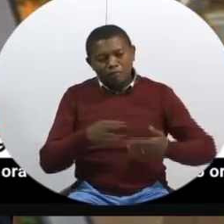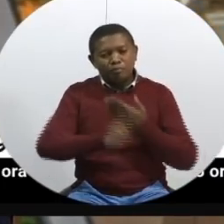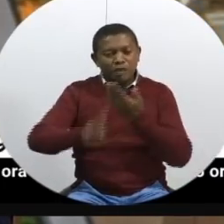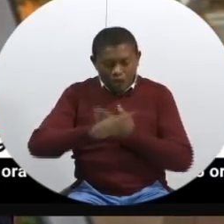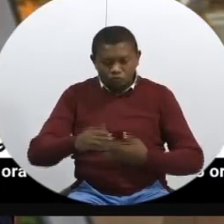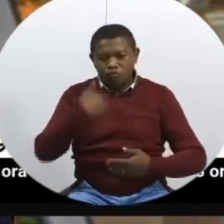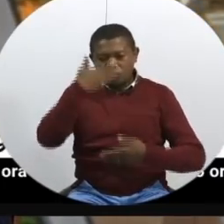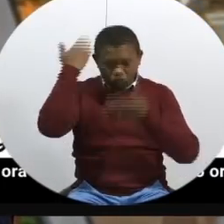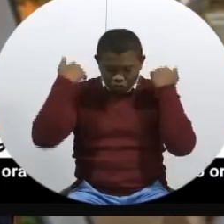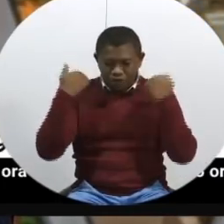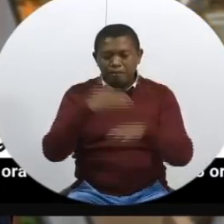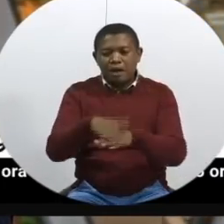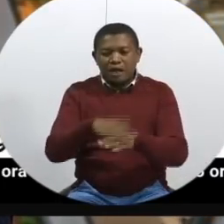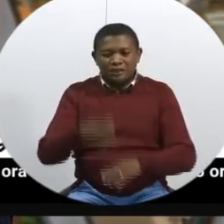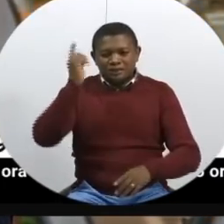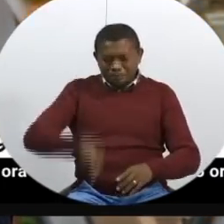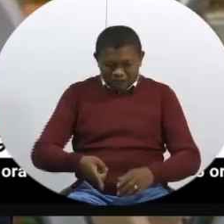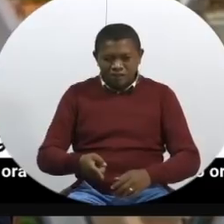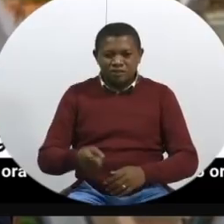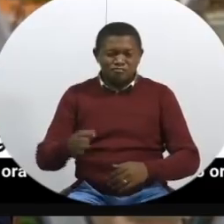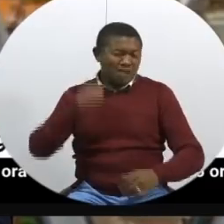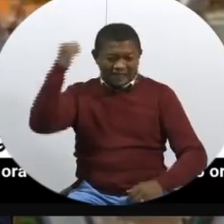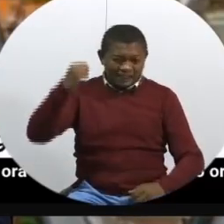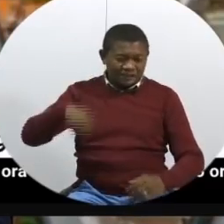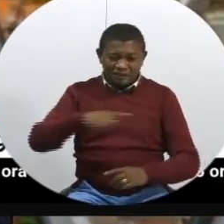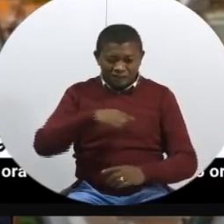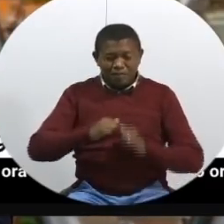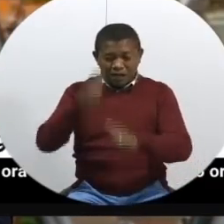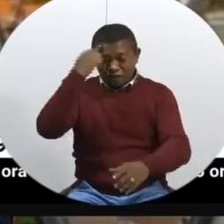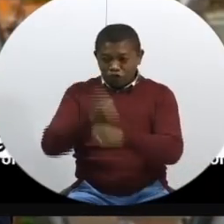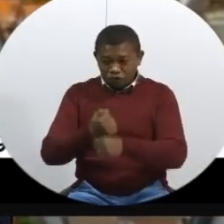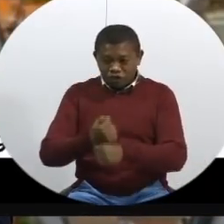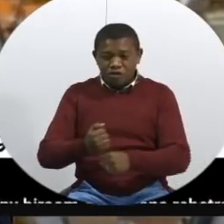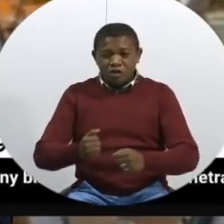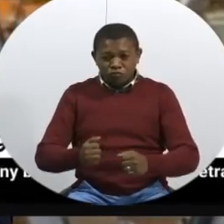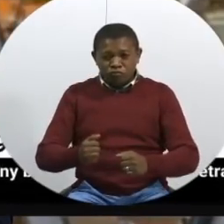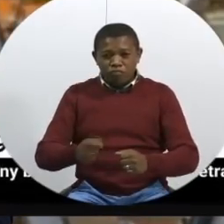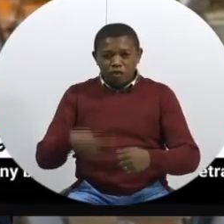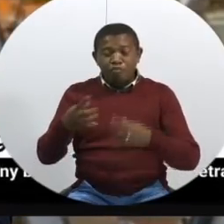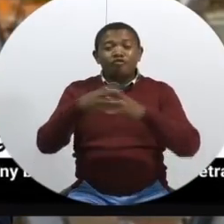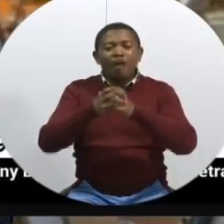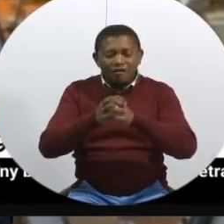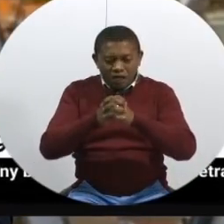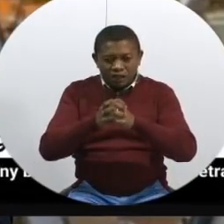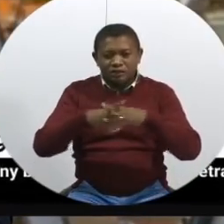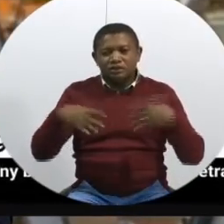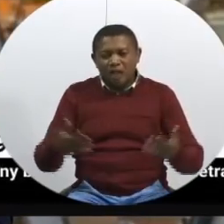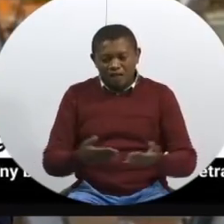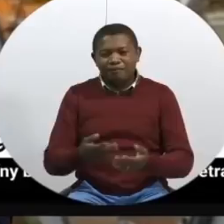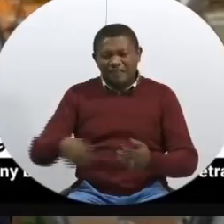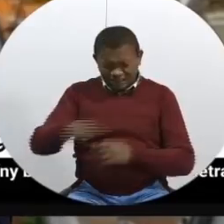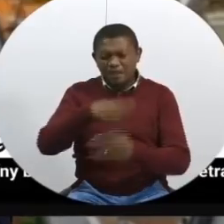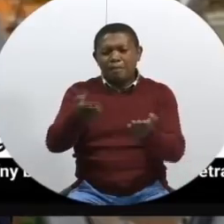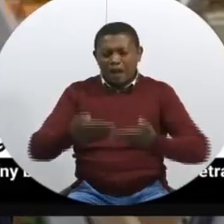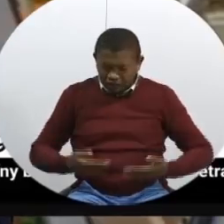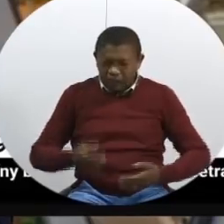maintsy horesintsika na io amin'ny finoana ambavaka zany na amin'ny fanantenana ihany koa manantenytsika